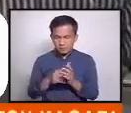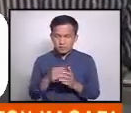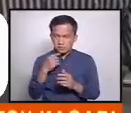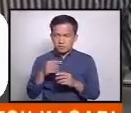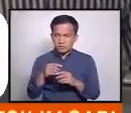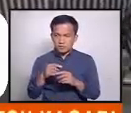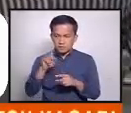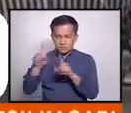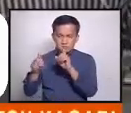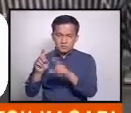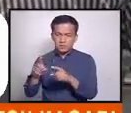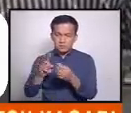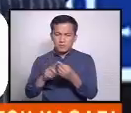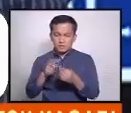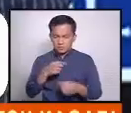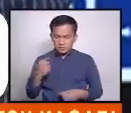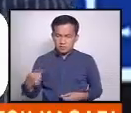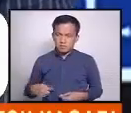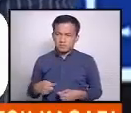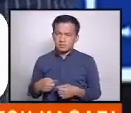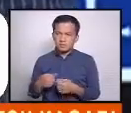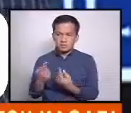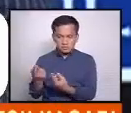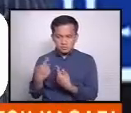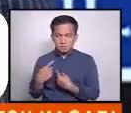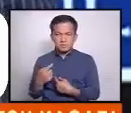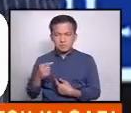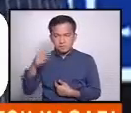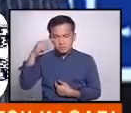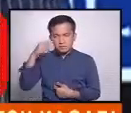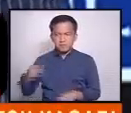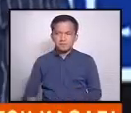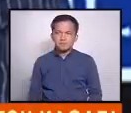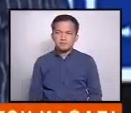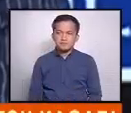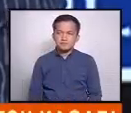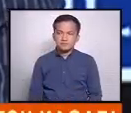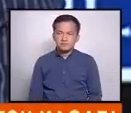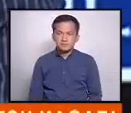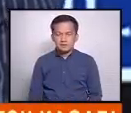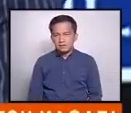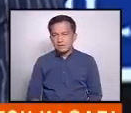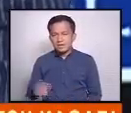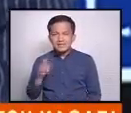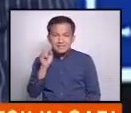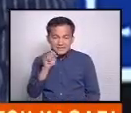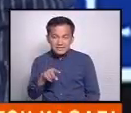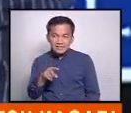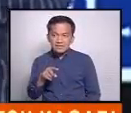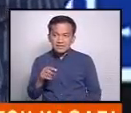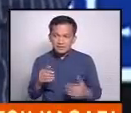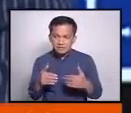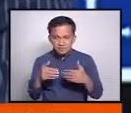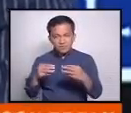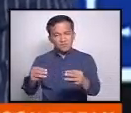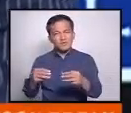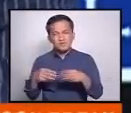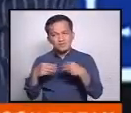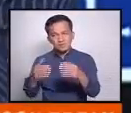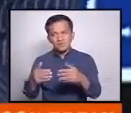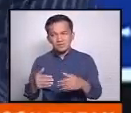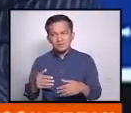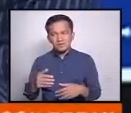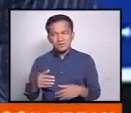ulani ng tanong tungkol sa China, ganito na lang ang sinabi ni Panelo. Ate, move on ka na.